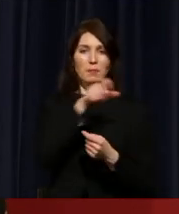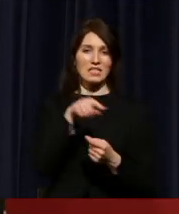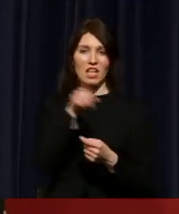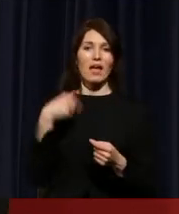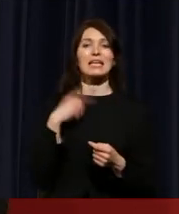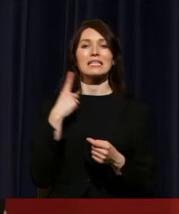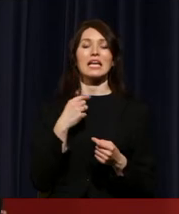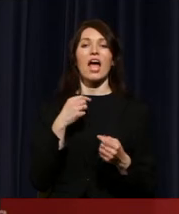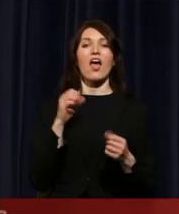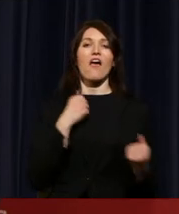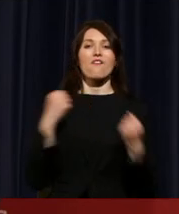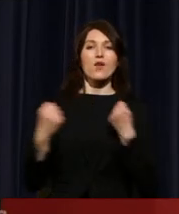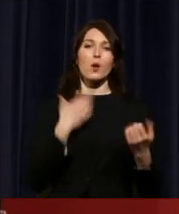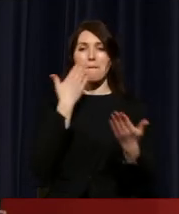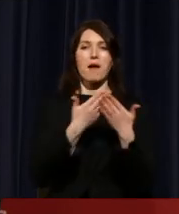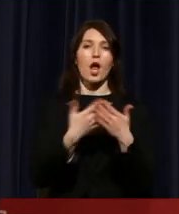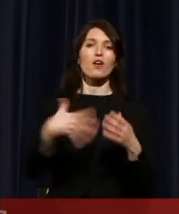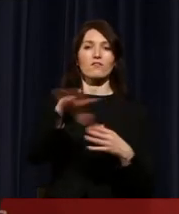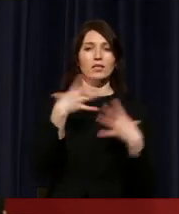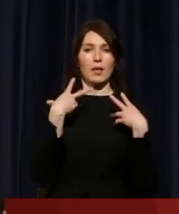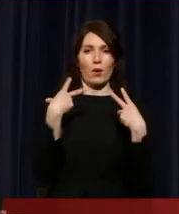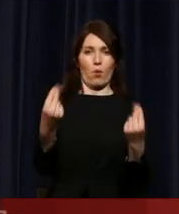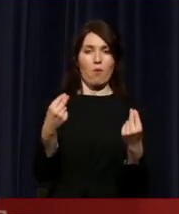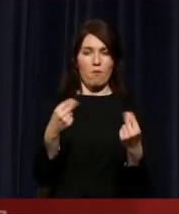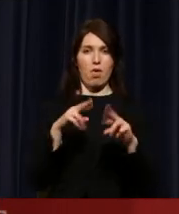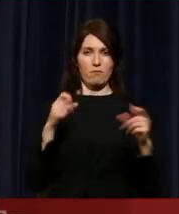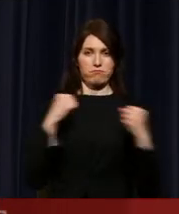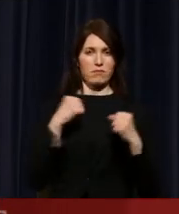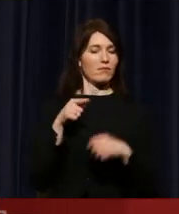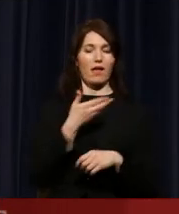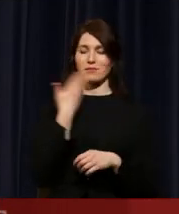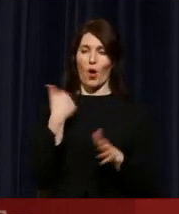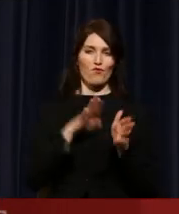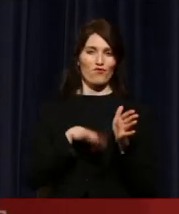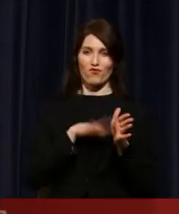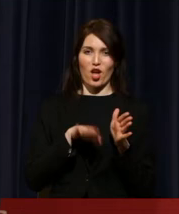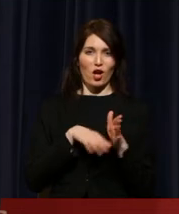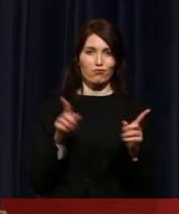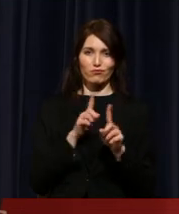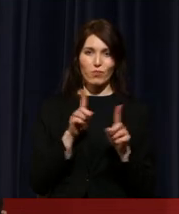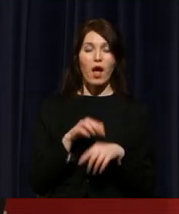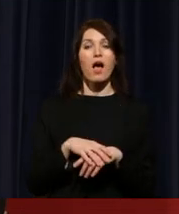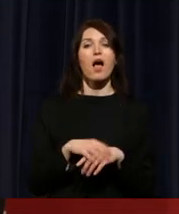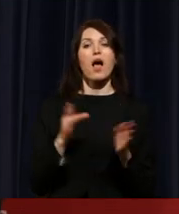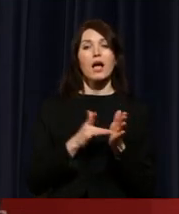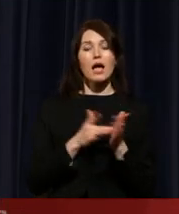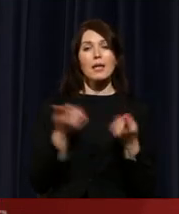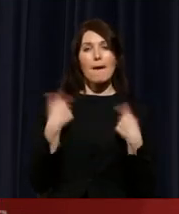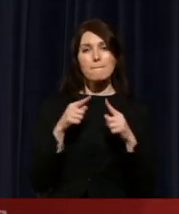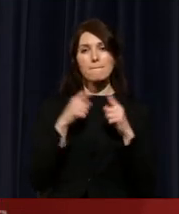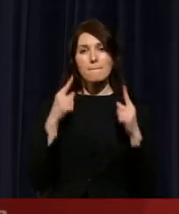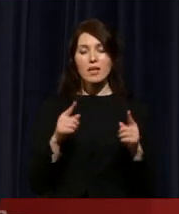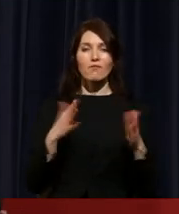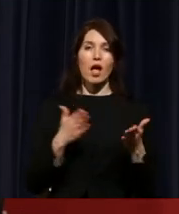un es tikai rādīšu vingrojumus un visi viņi vingros. Tas nav tik vienkārši, kaut kādā periodā vai kaut